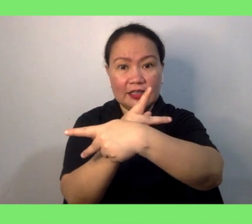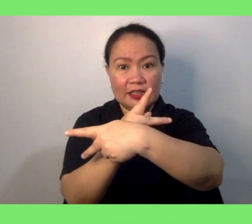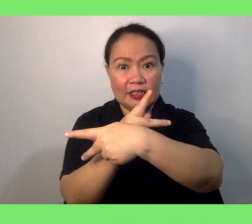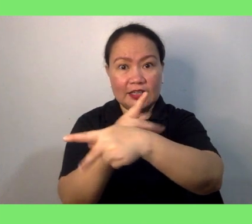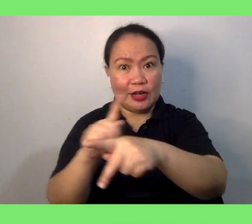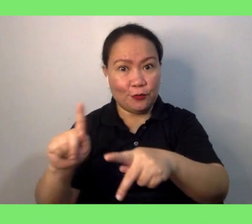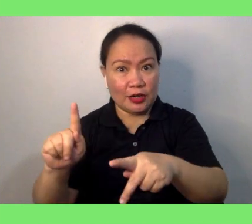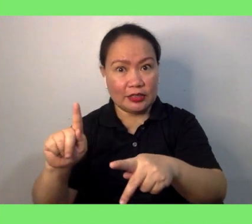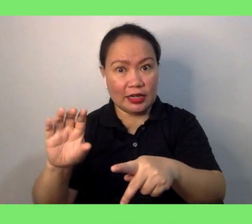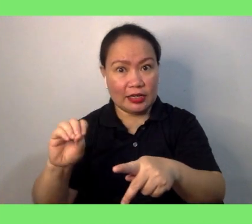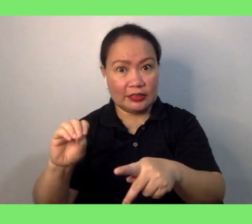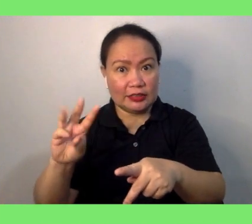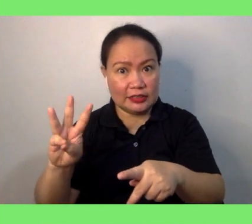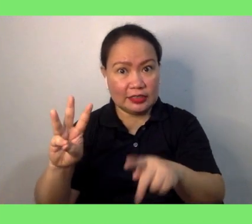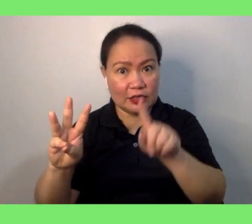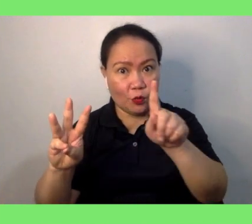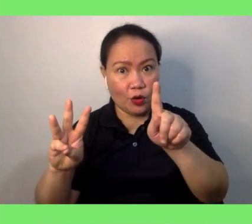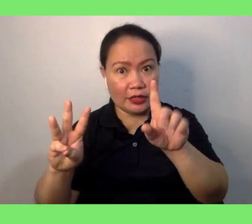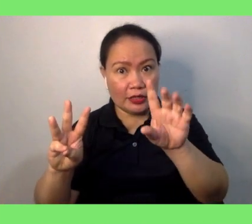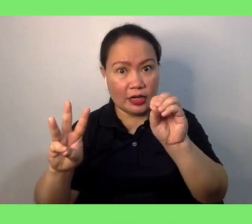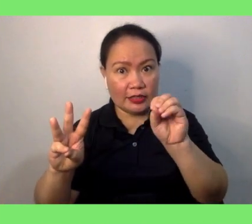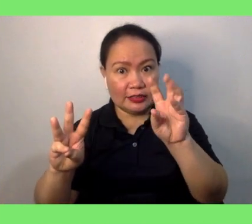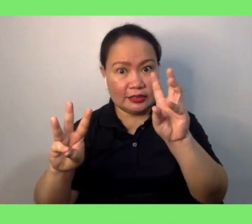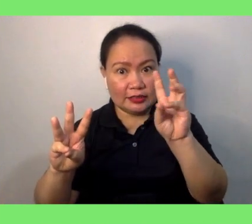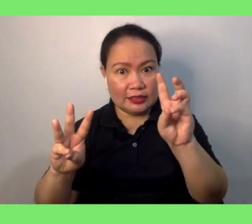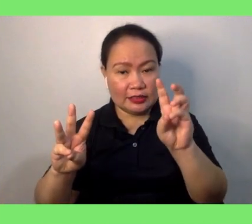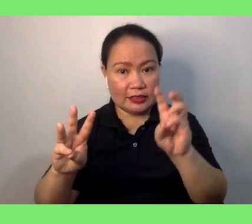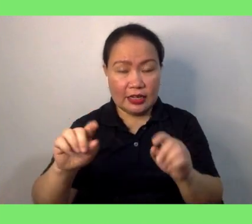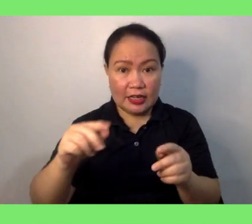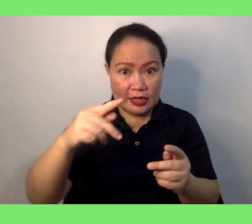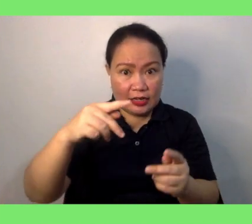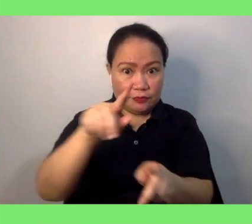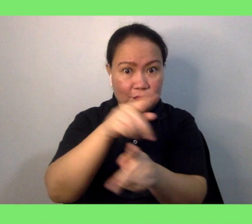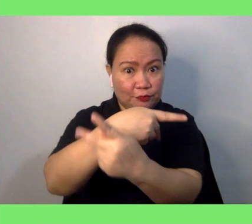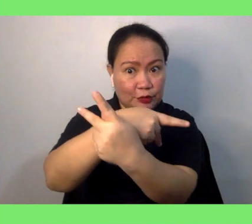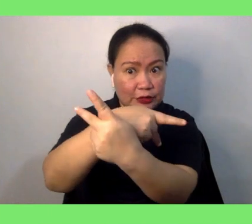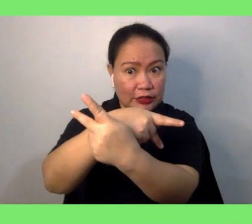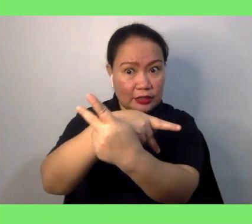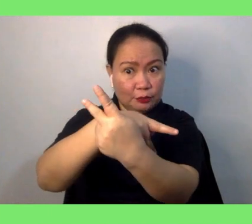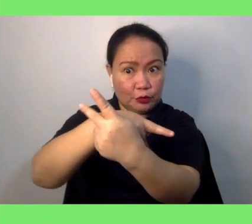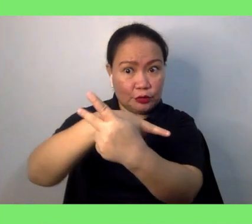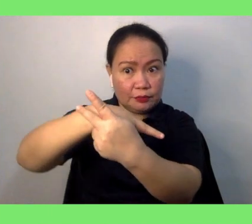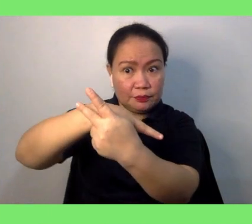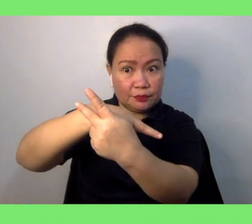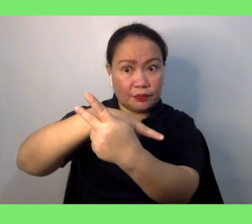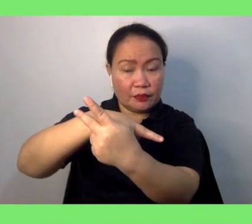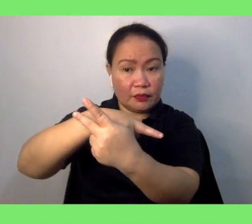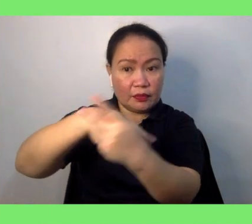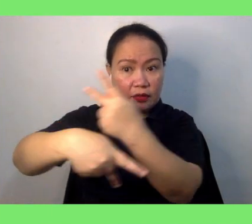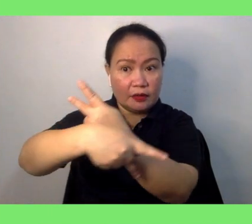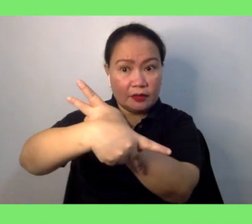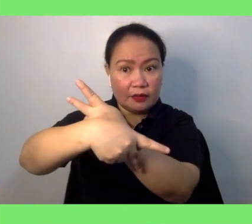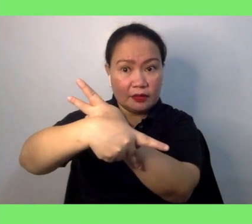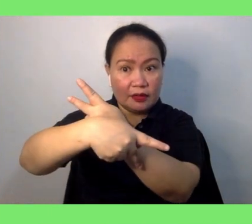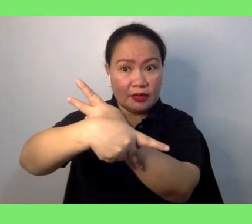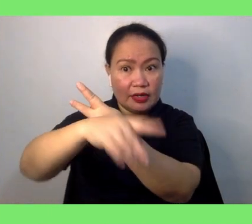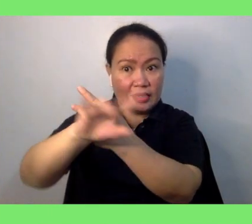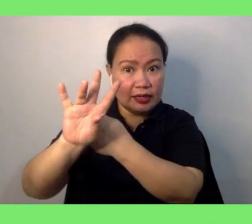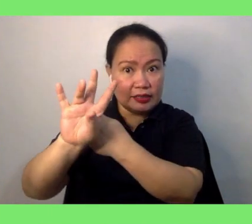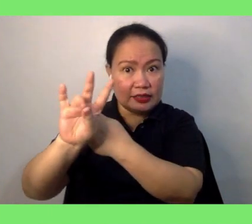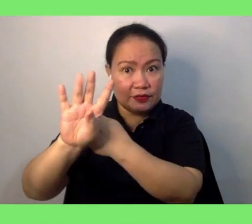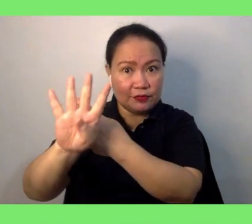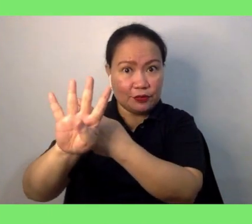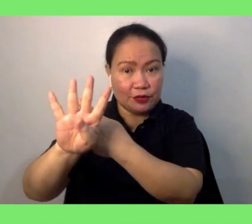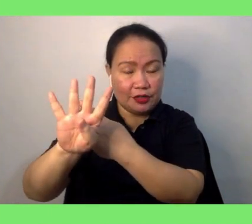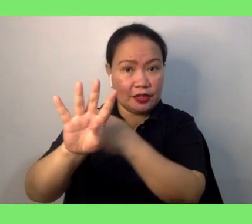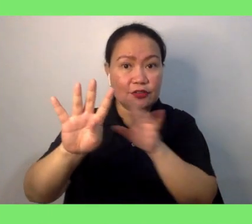106 degrees. Next, vertical angles din to. So, this is also 74 degrees. Madali lang, 'di ba? So,